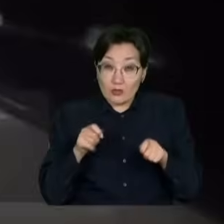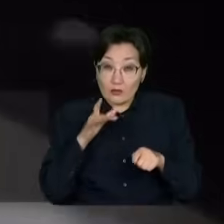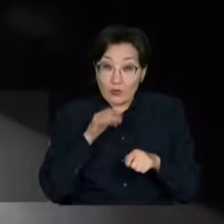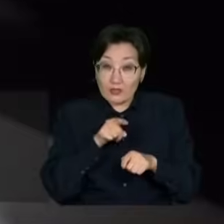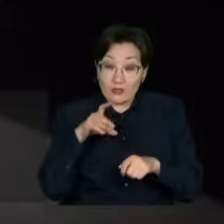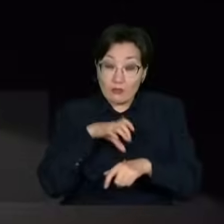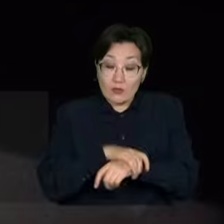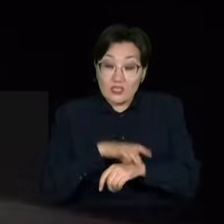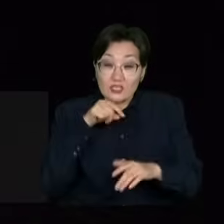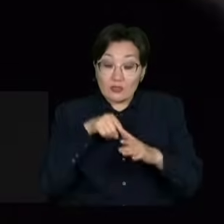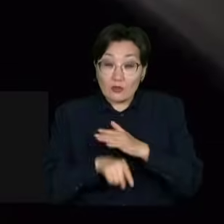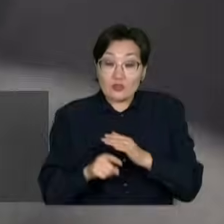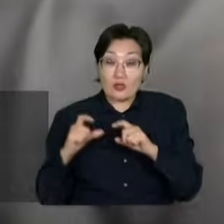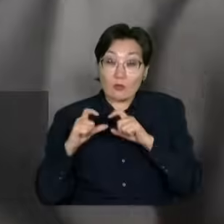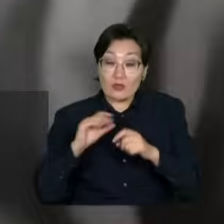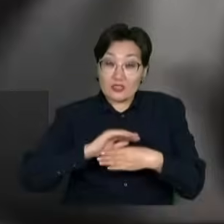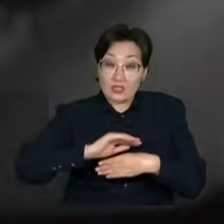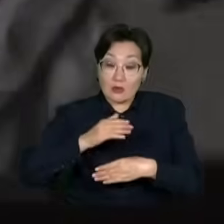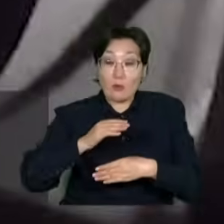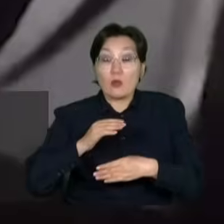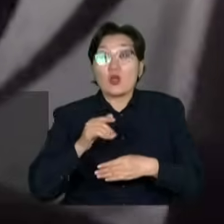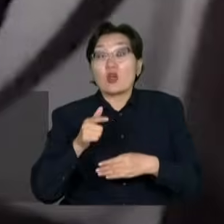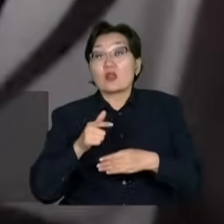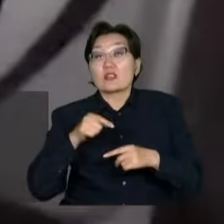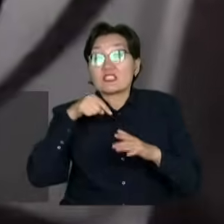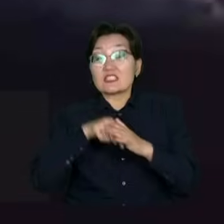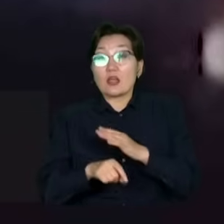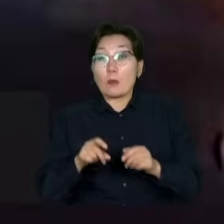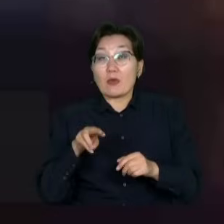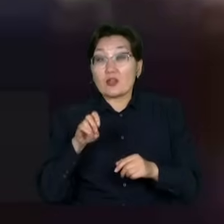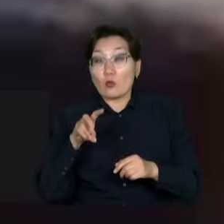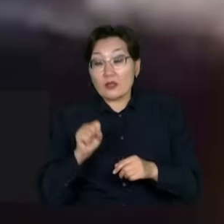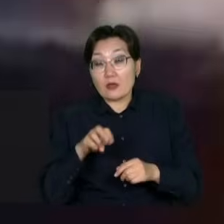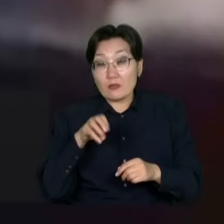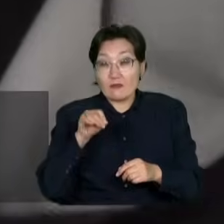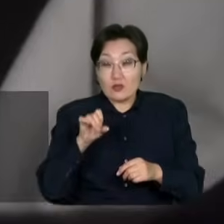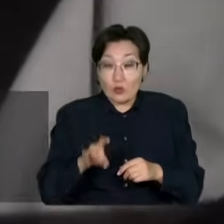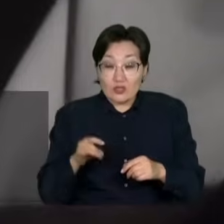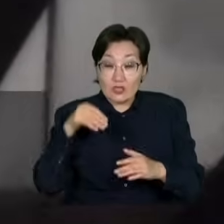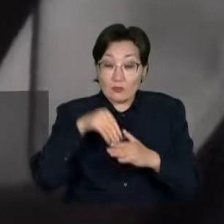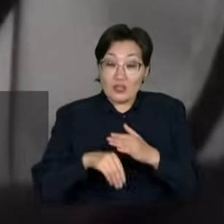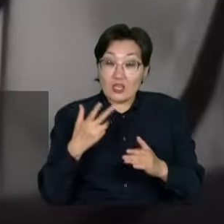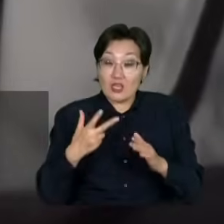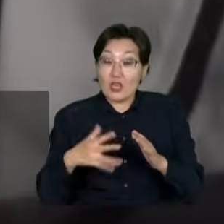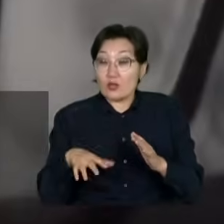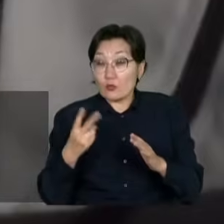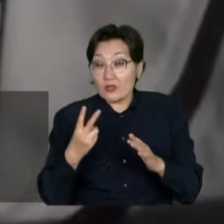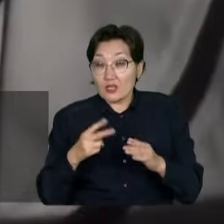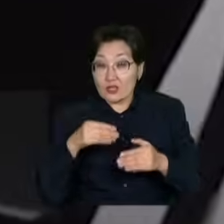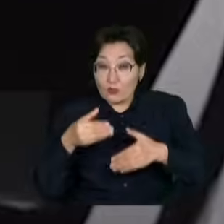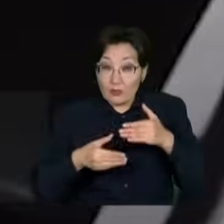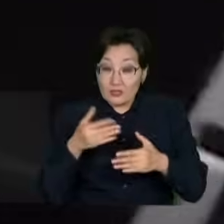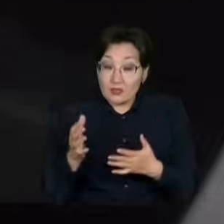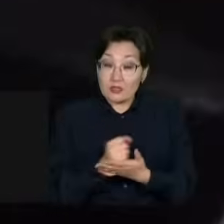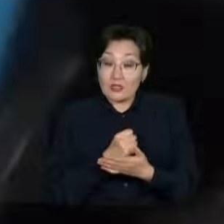Ал көліктің іші және жүк салғышынан полицейлер марихуана мен мефедрон салынған 52 ораманы тапты. Дәл сол жерде